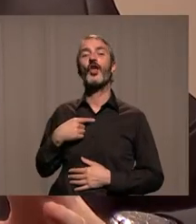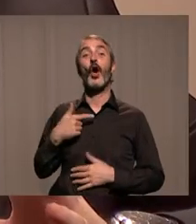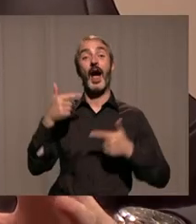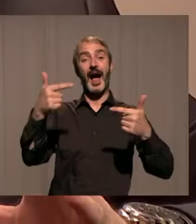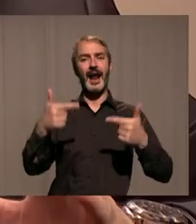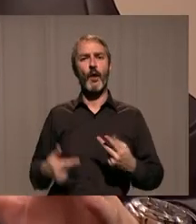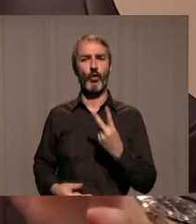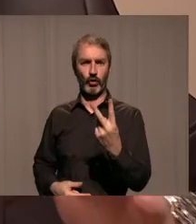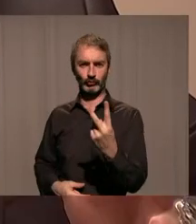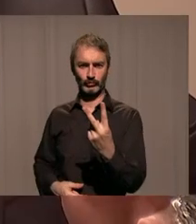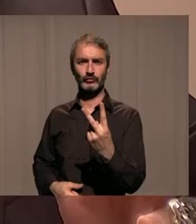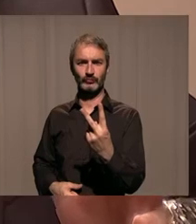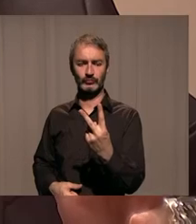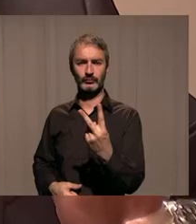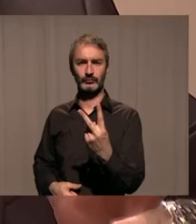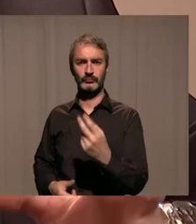graus, d'acord?